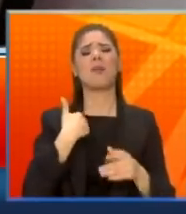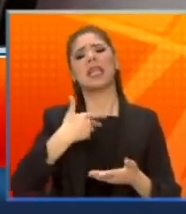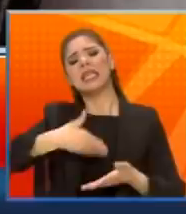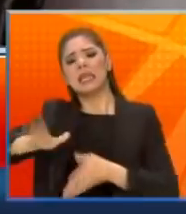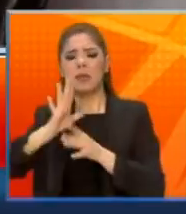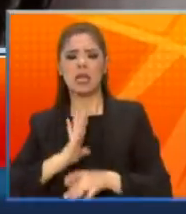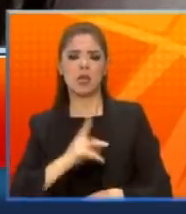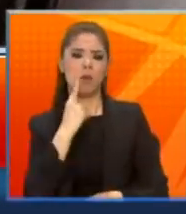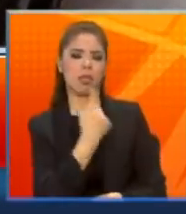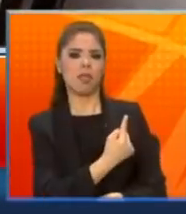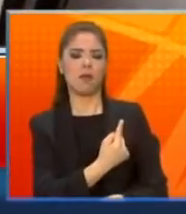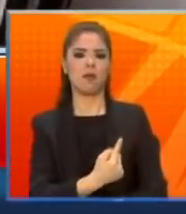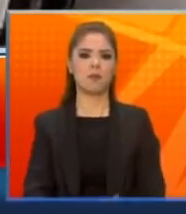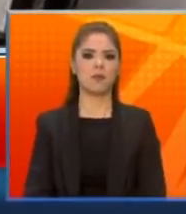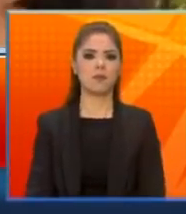tahliyesini talep etti.